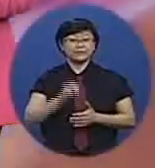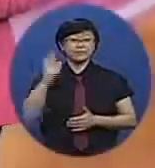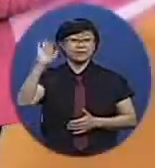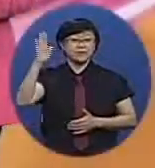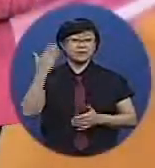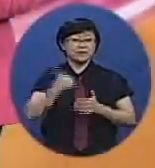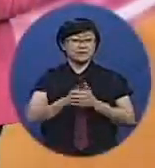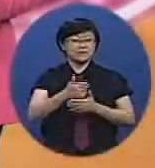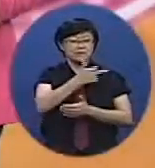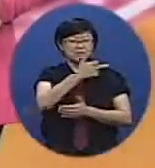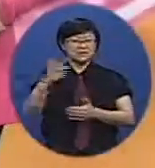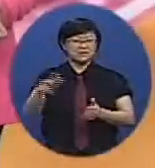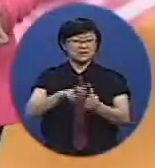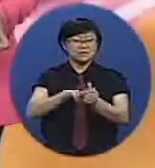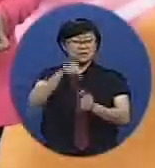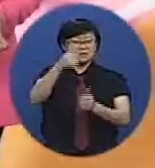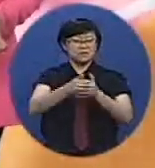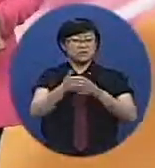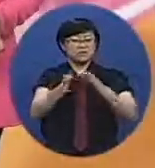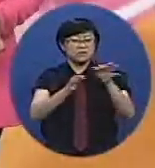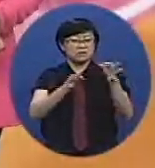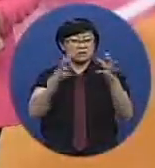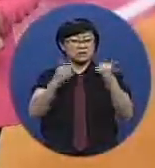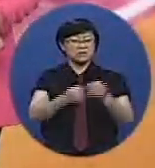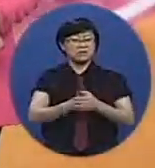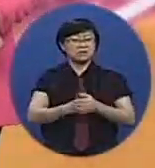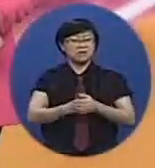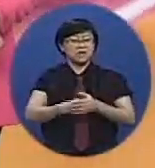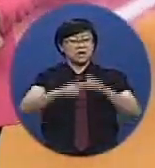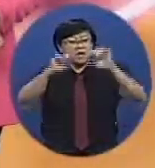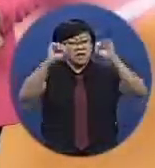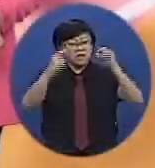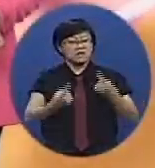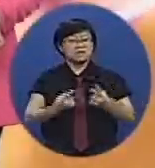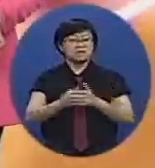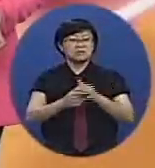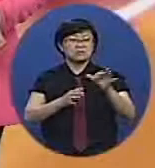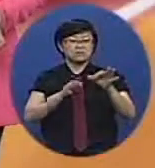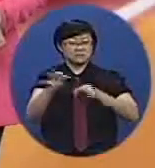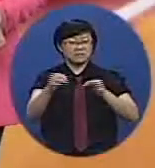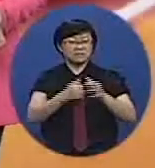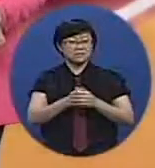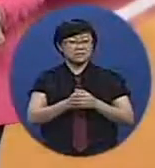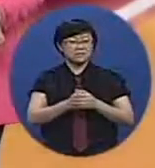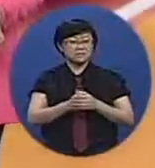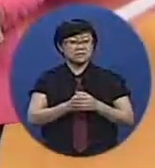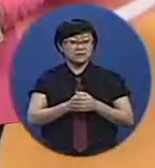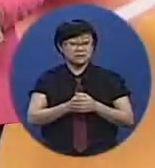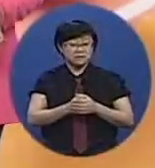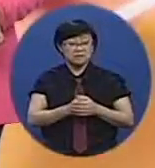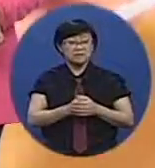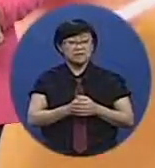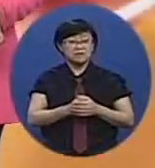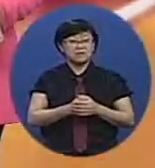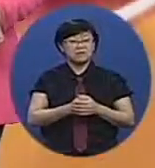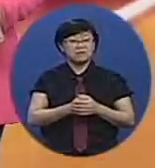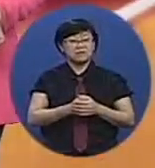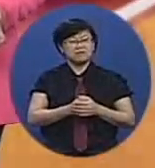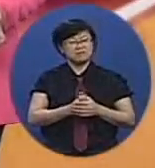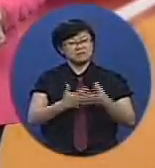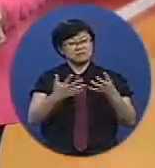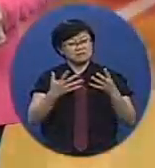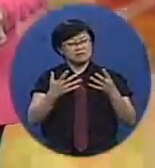뭐 대형마트가 많이 생겨서 할인마트 같은 데가 많이 그래도 이렇게 저기